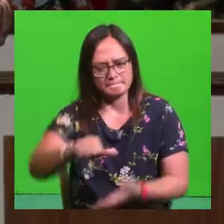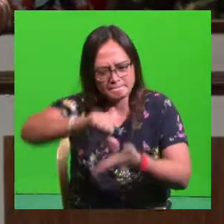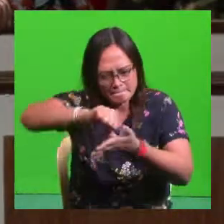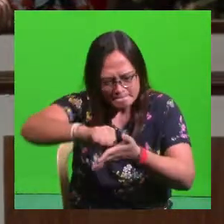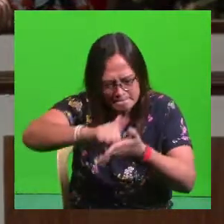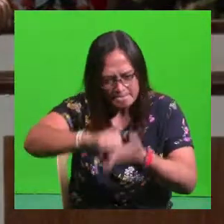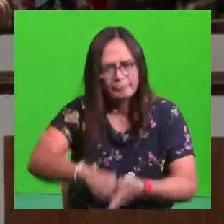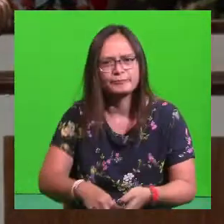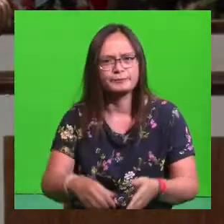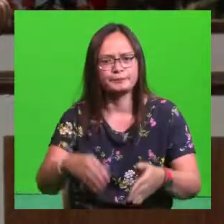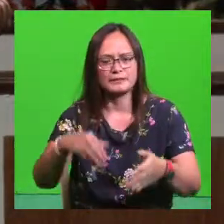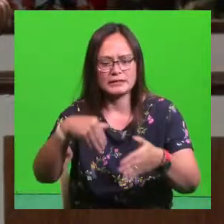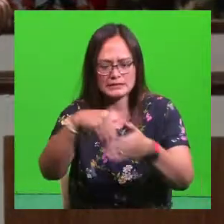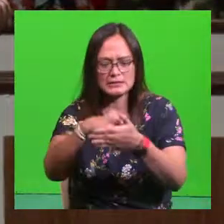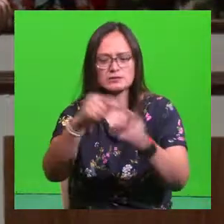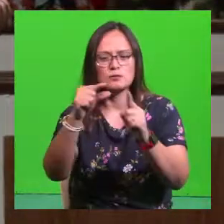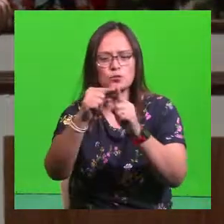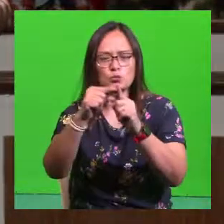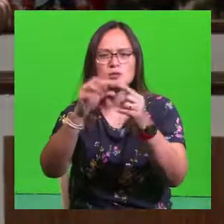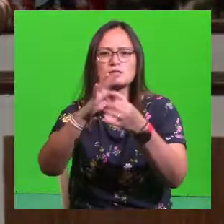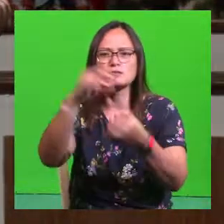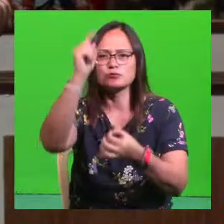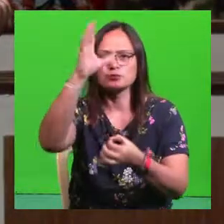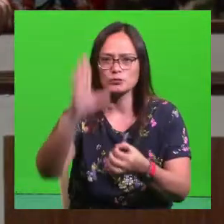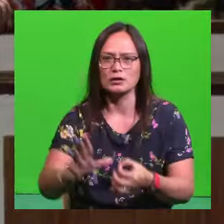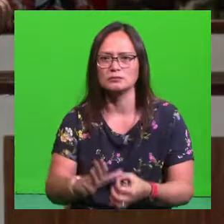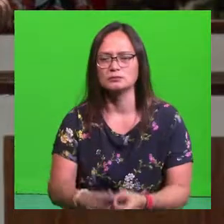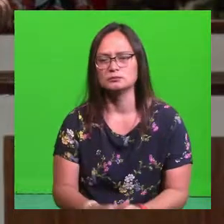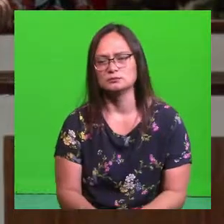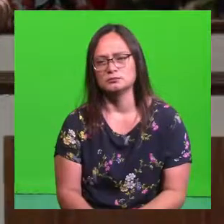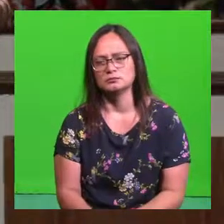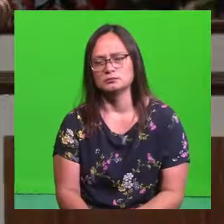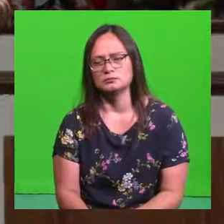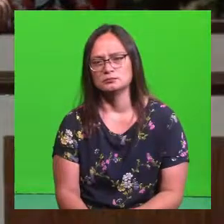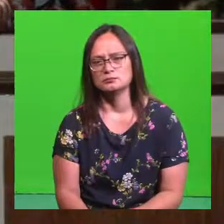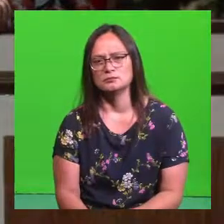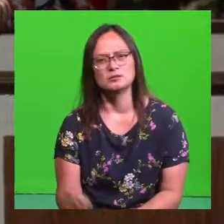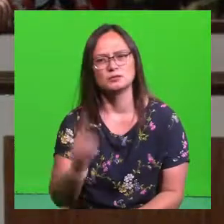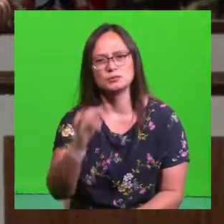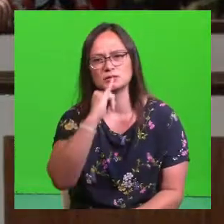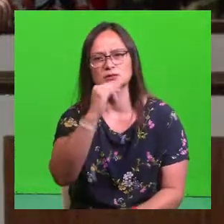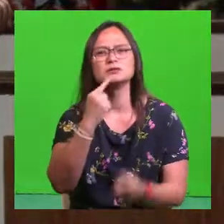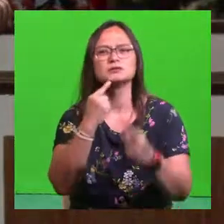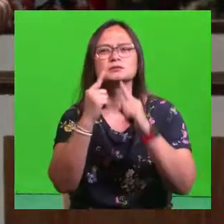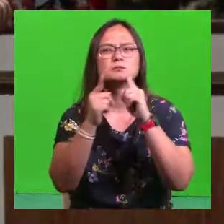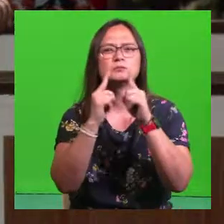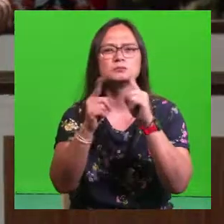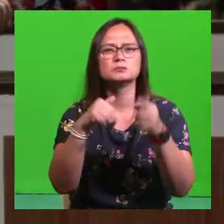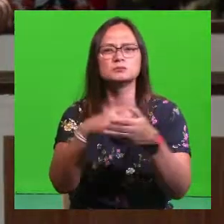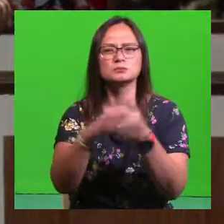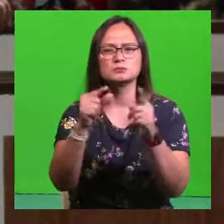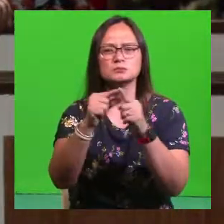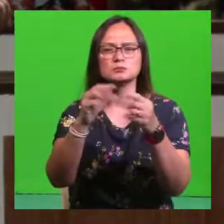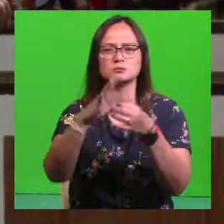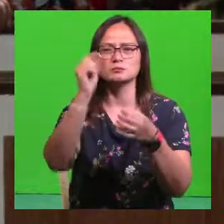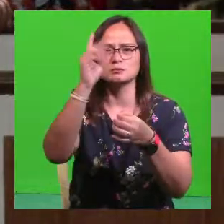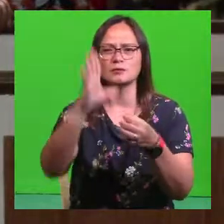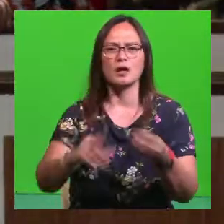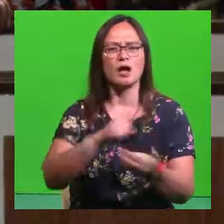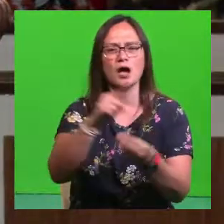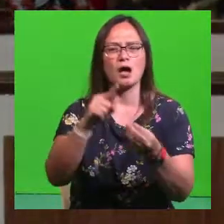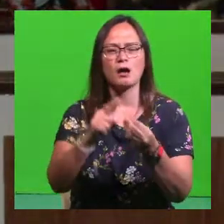the scriptures. Ano po ba talaga ang sinasabi ng salita ng Diyos patungkol sa lahat ng kanyang